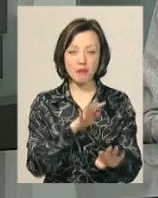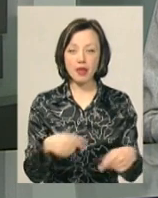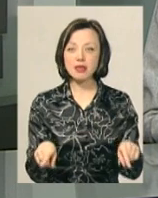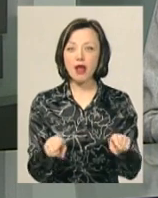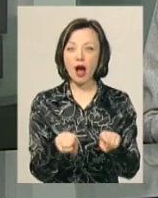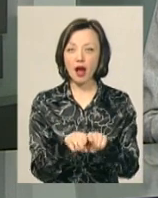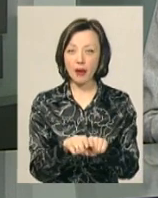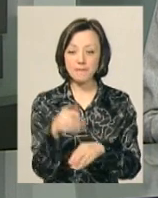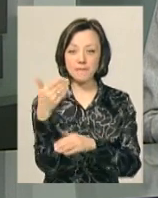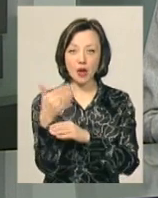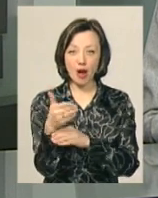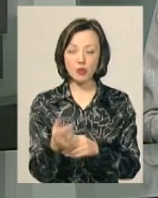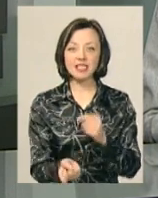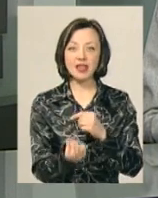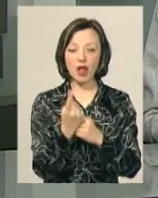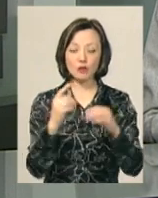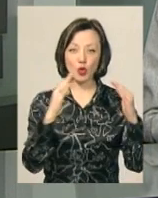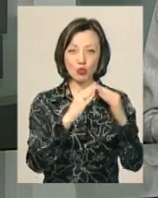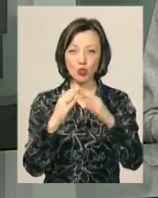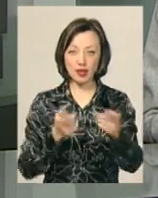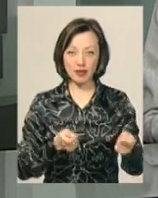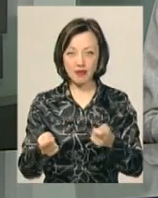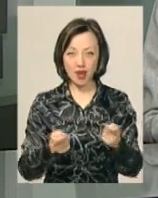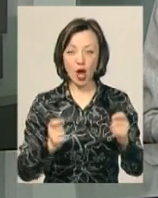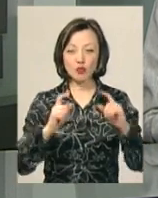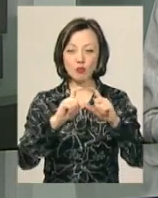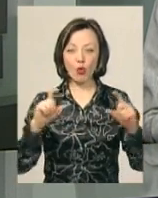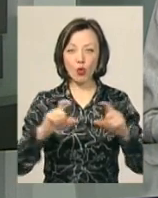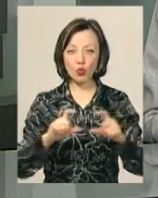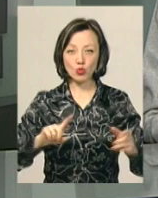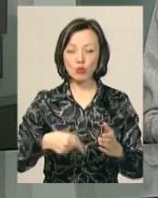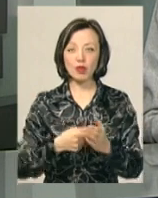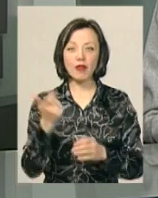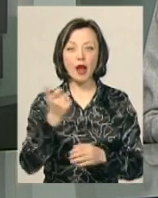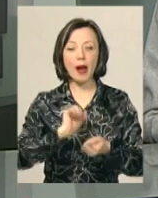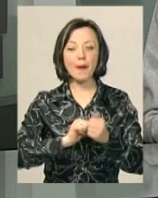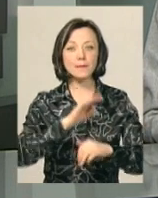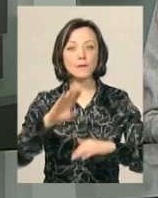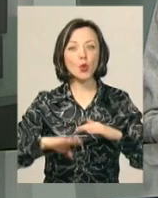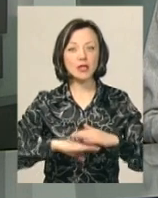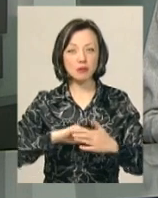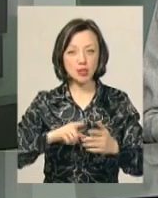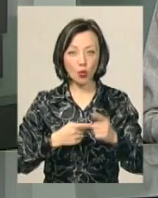прапор з'являтиметься на адміністративних будівлях, а також спорудах комунальної власності Кам'янець-Подільської міської ради.